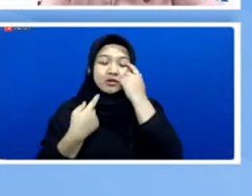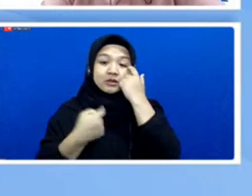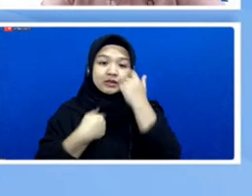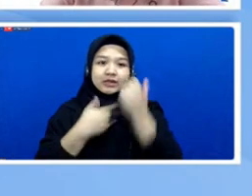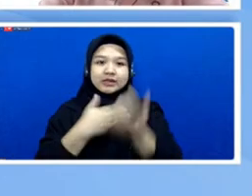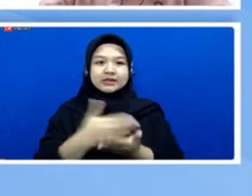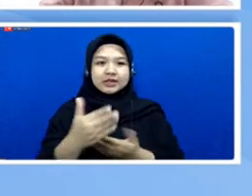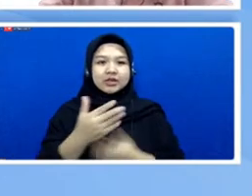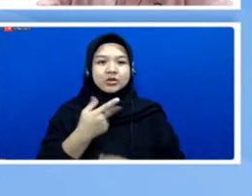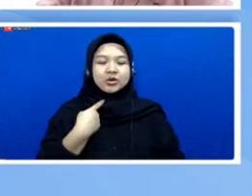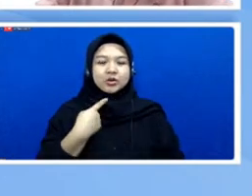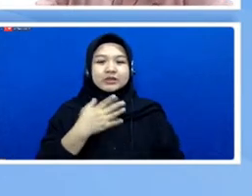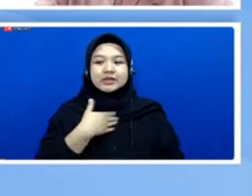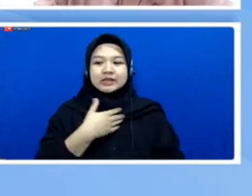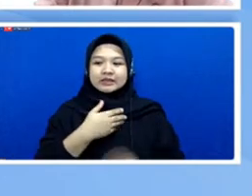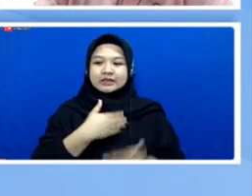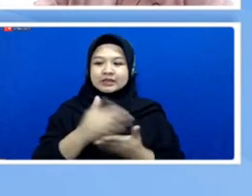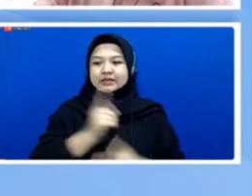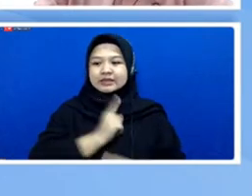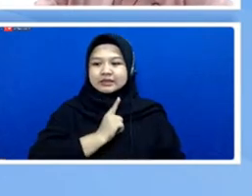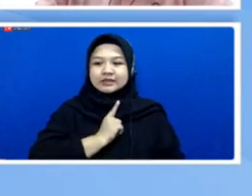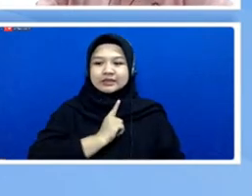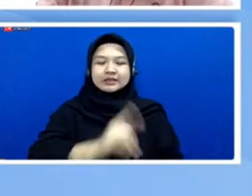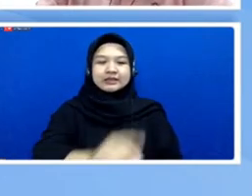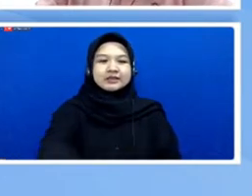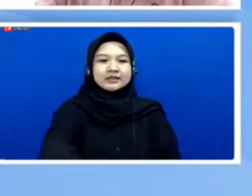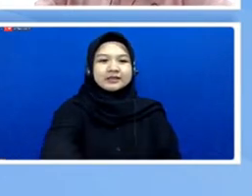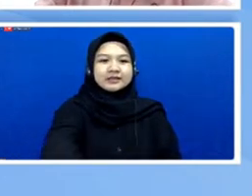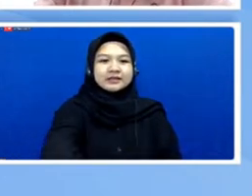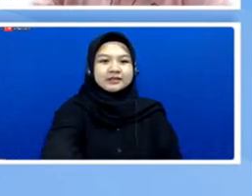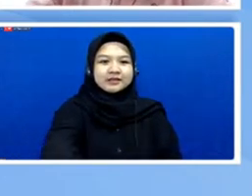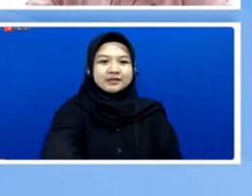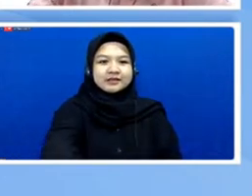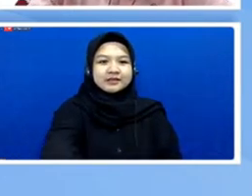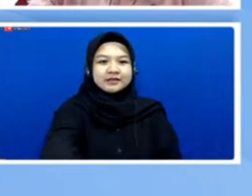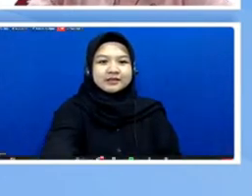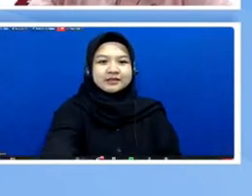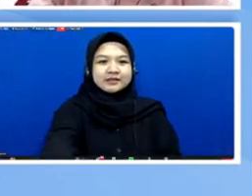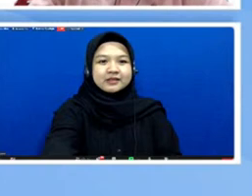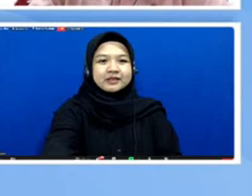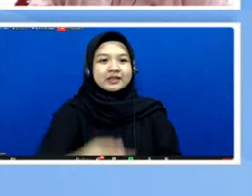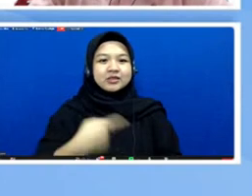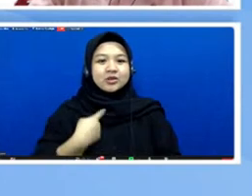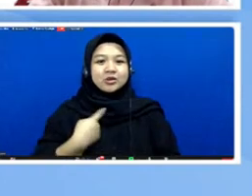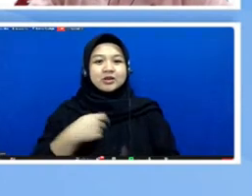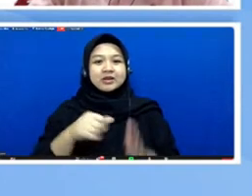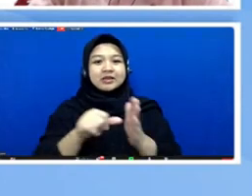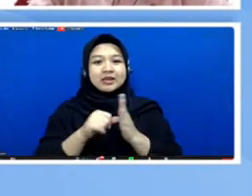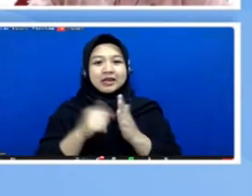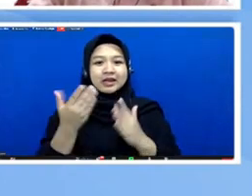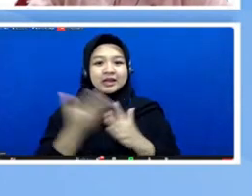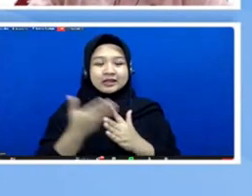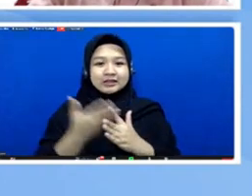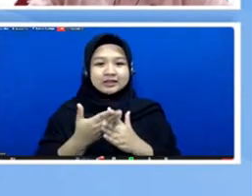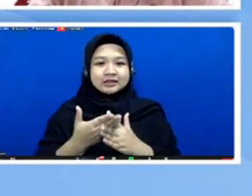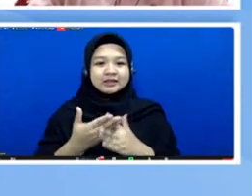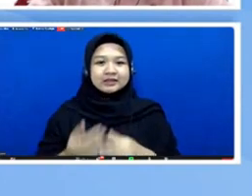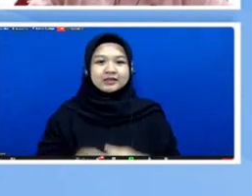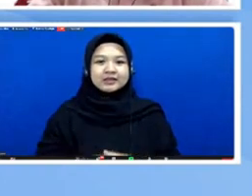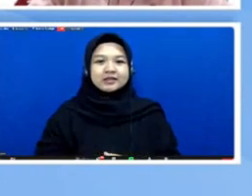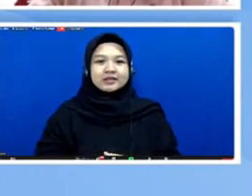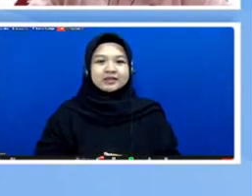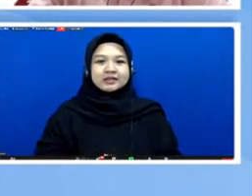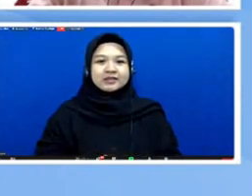tolong ya. Biar enak. Mbak, tolong saya dikasih akses nanti, nggak apa-apa, kita tampil di layar aja, nggak harus